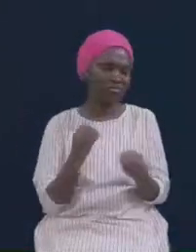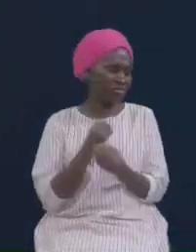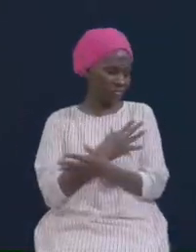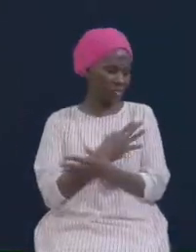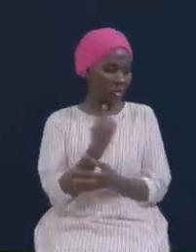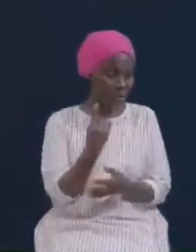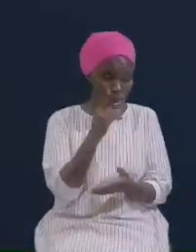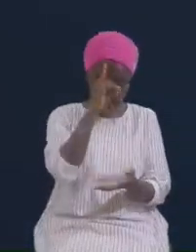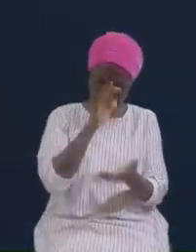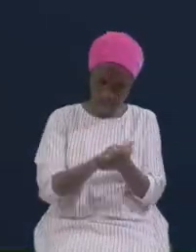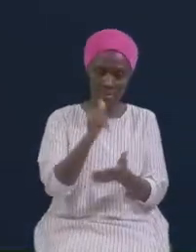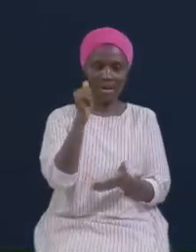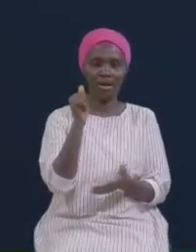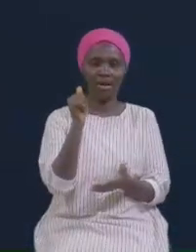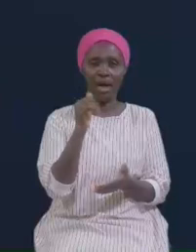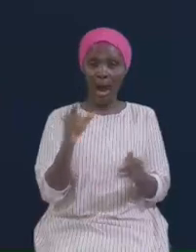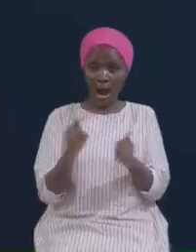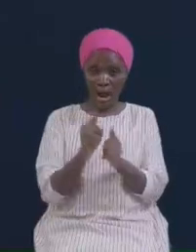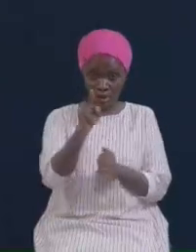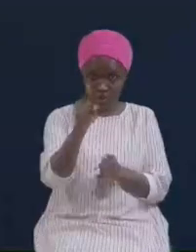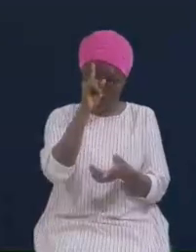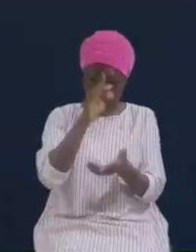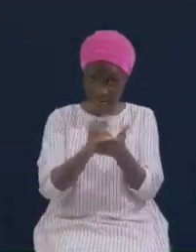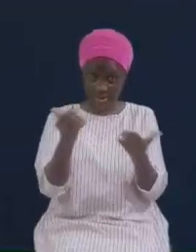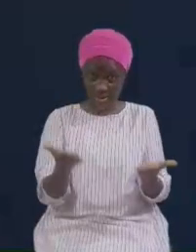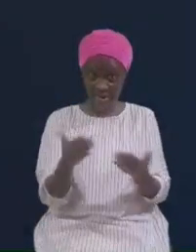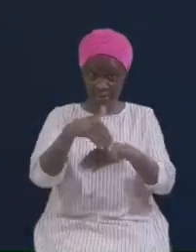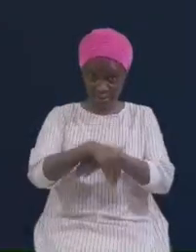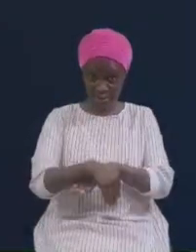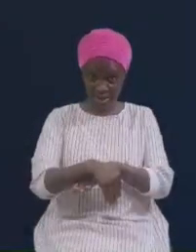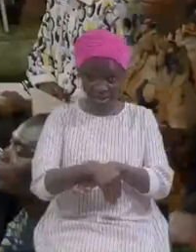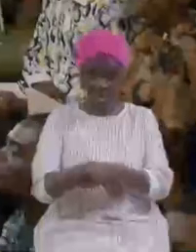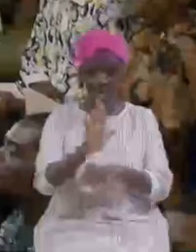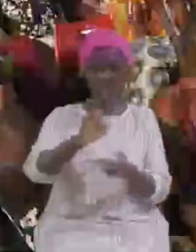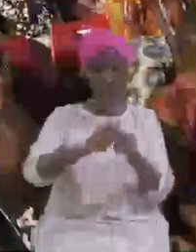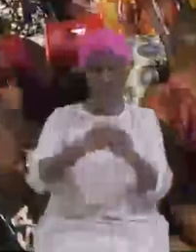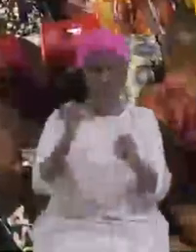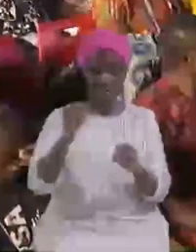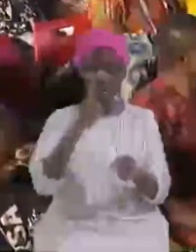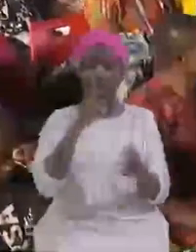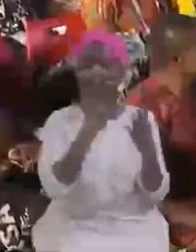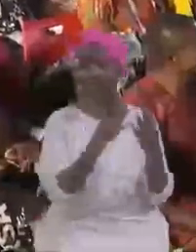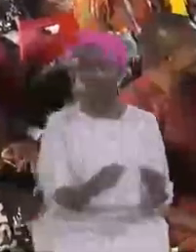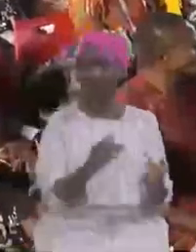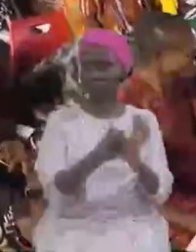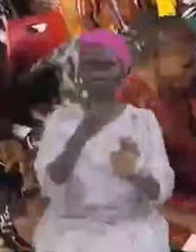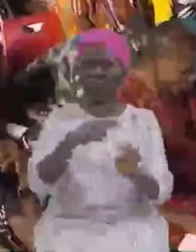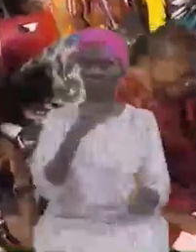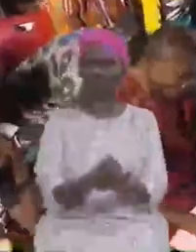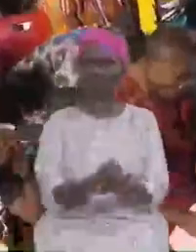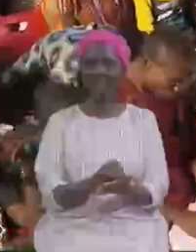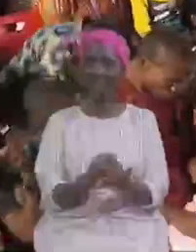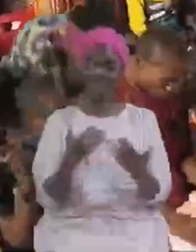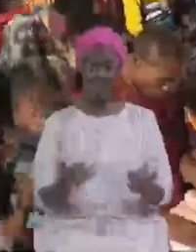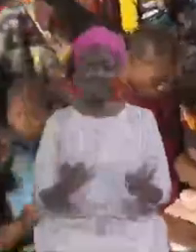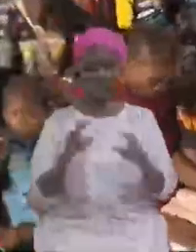crois seulement. Et comme tu crois ce soir, tes problèmes sont réglés. Ce soir,